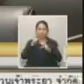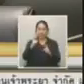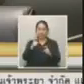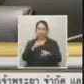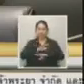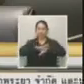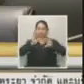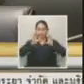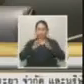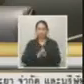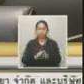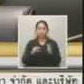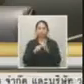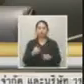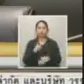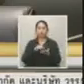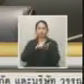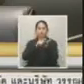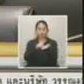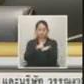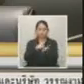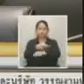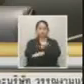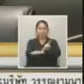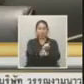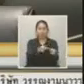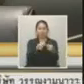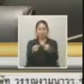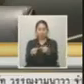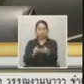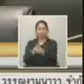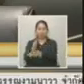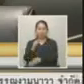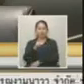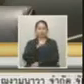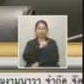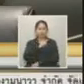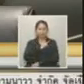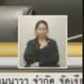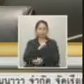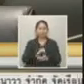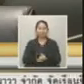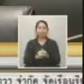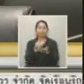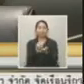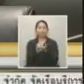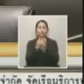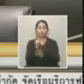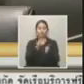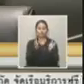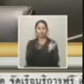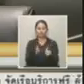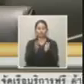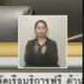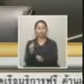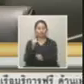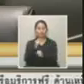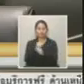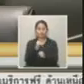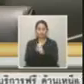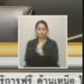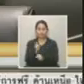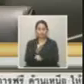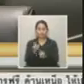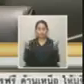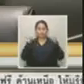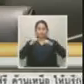งขอเสนอผ่านท่านประธานไปยังผู้ที่รับผิดชอบในเรื่องนี้ได้โปรดไปดำเนินการให้ยังคงมีม